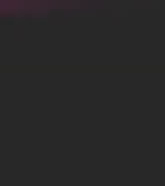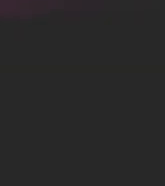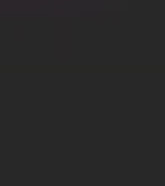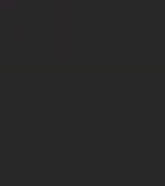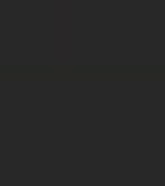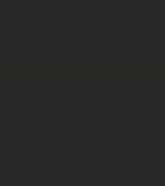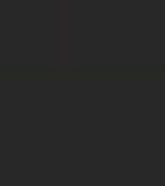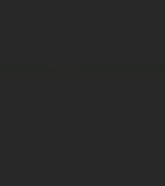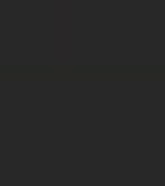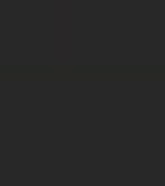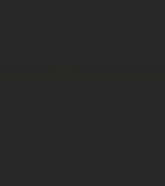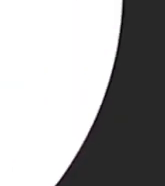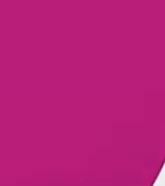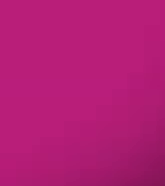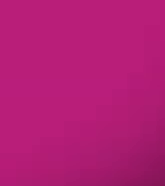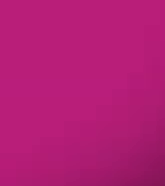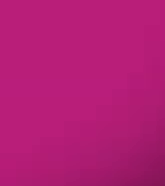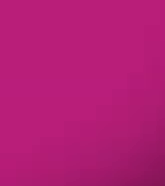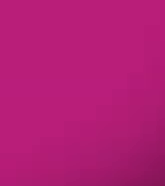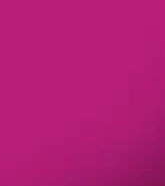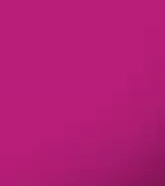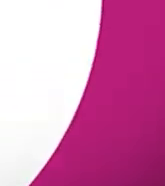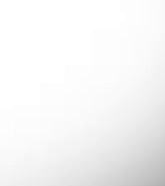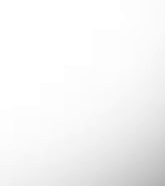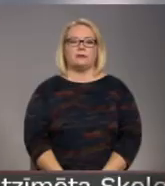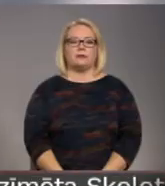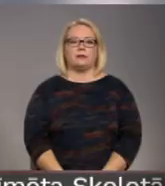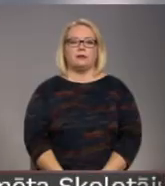Re! Viss ēters ir te!